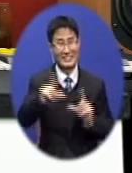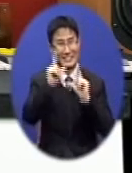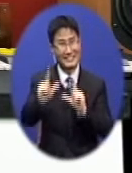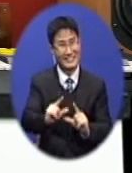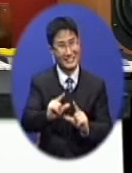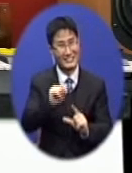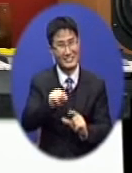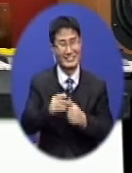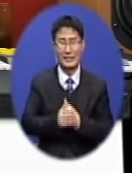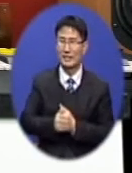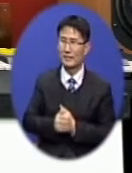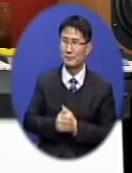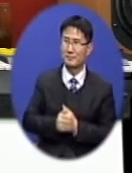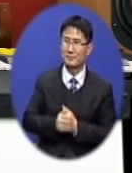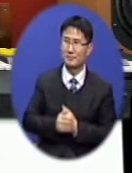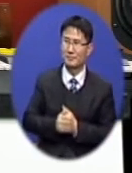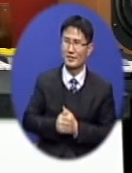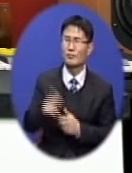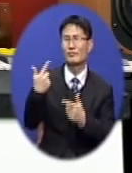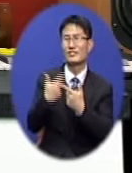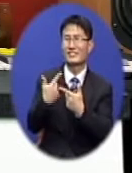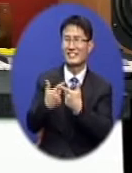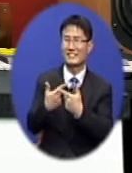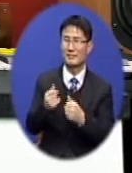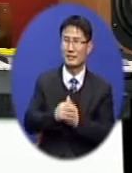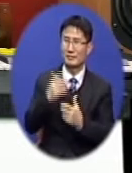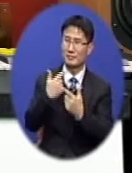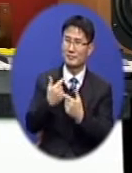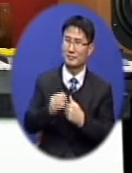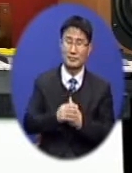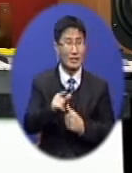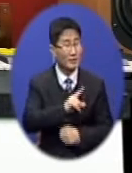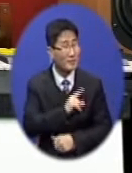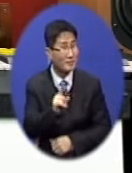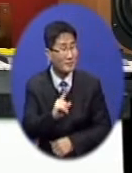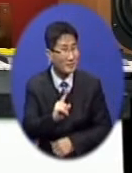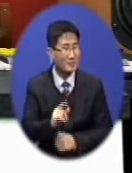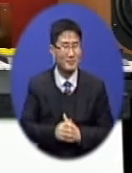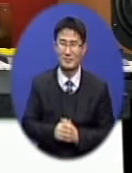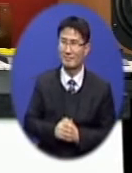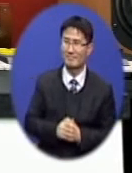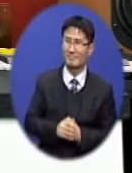사시는 누구시죠? 예, 부산입니다. 네, 전화 한번 여쭤봐도 되나요?